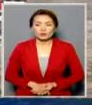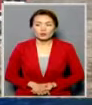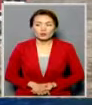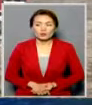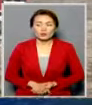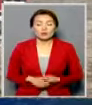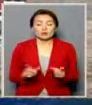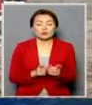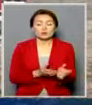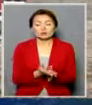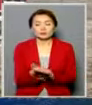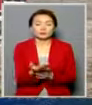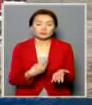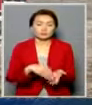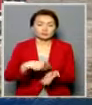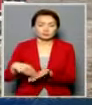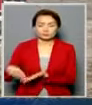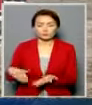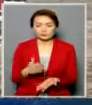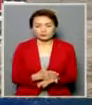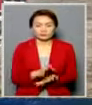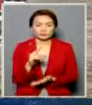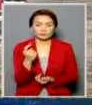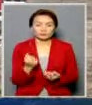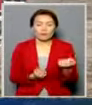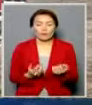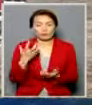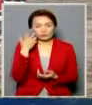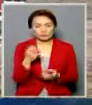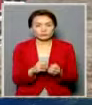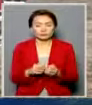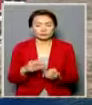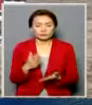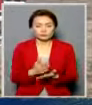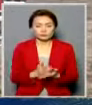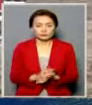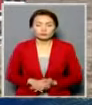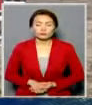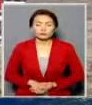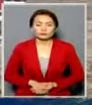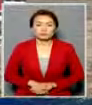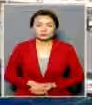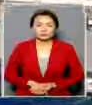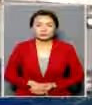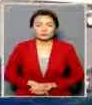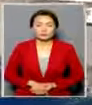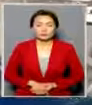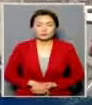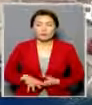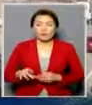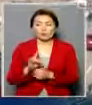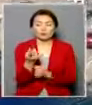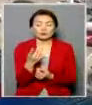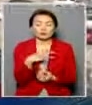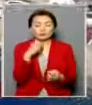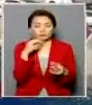выходит с магазина, с бутиков, если увидит именно пожарную машину, до тех пор, пока родители ему, значит, не приобретут. Вместе с малышом